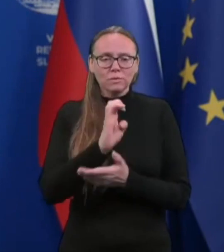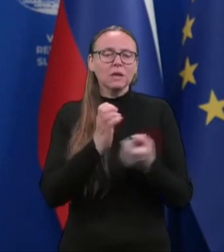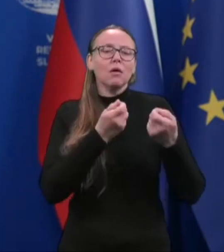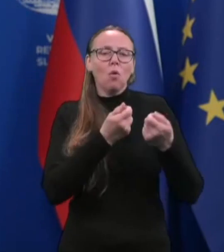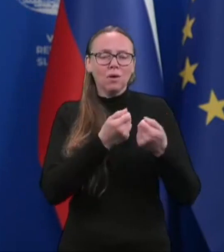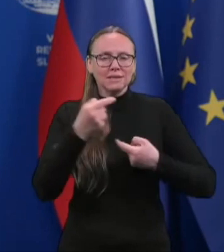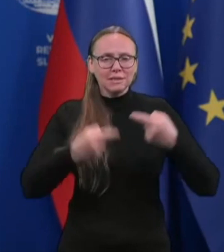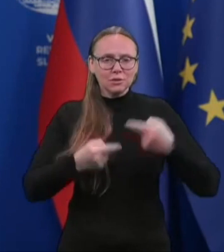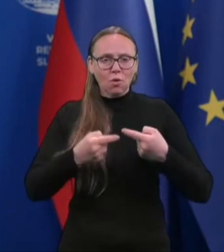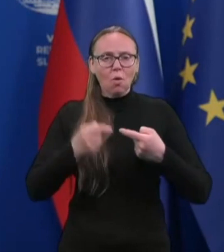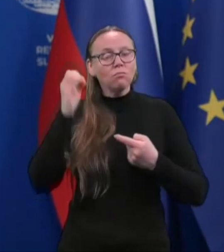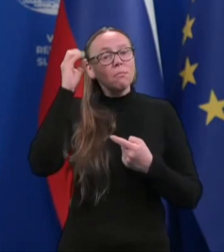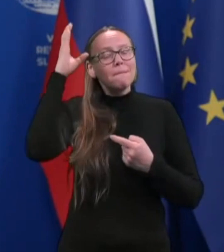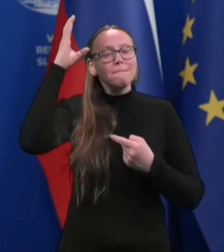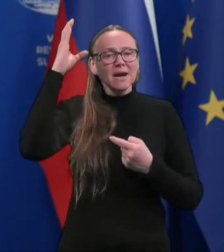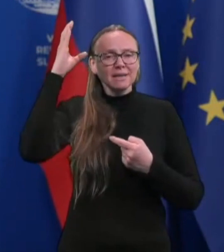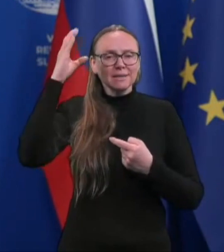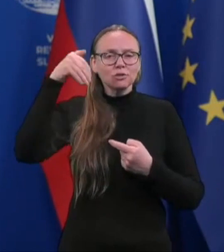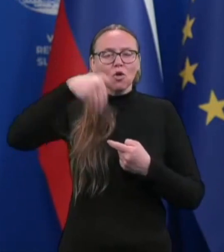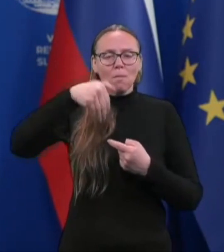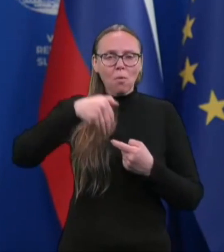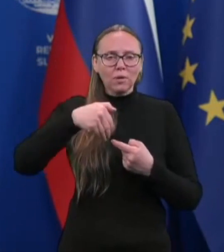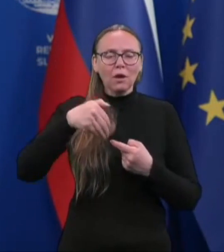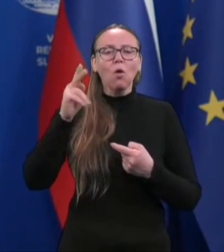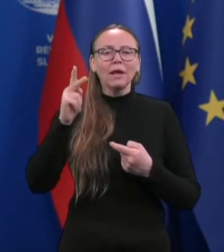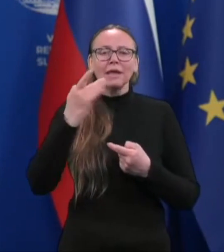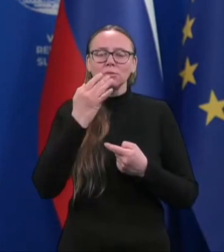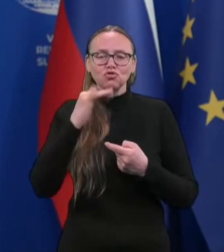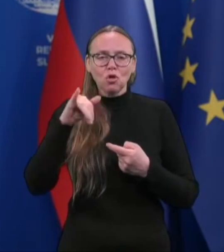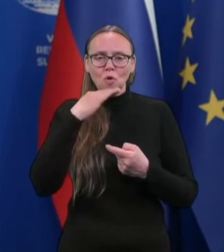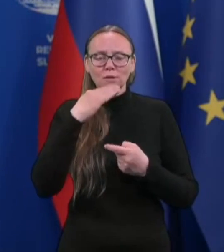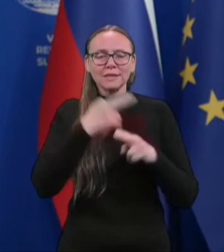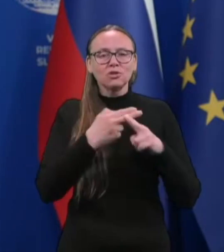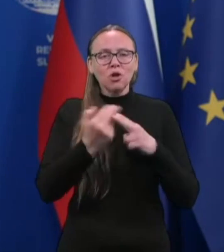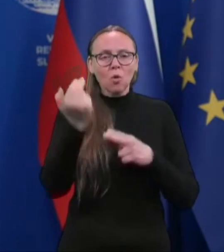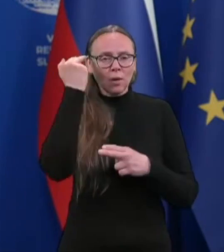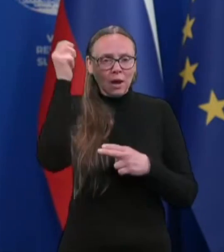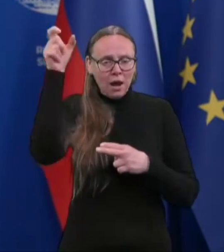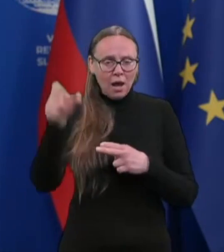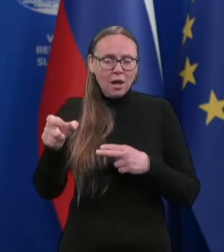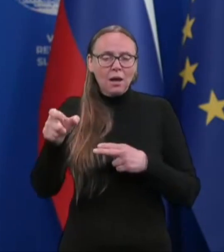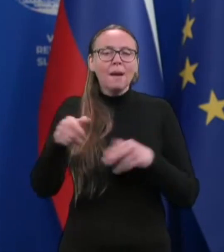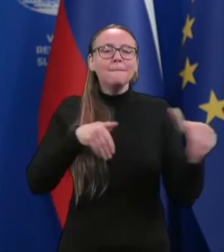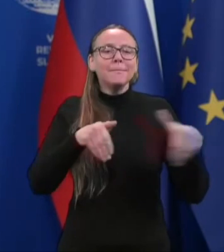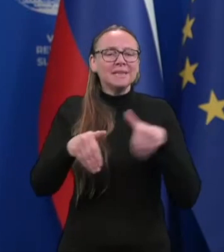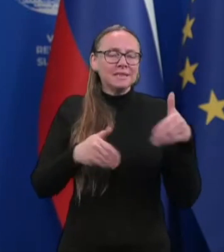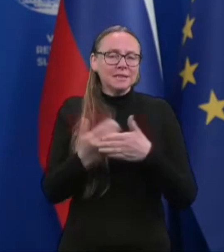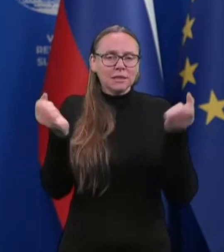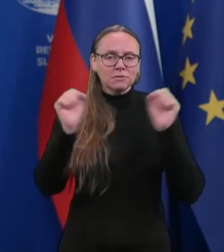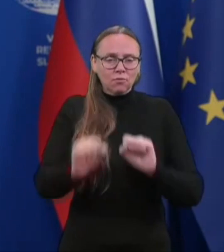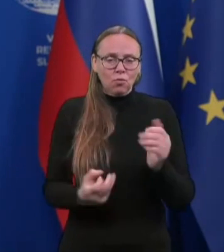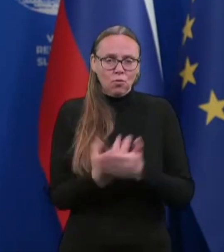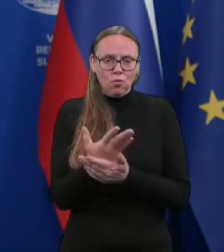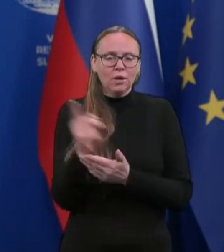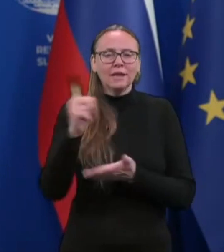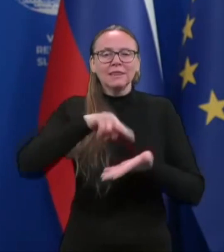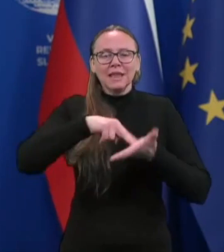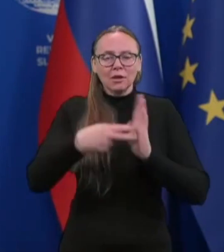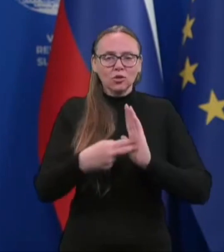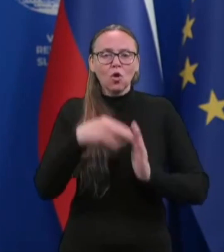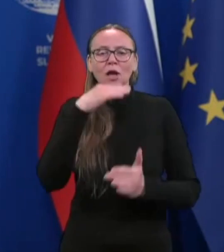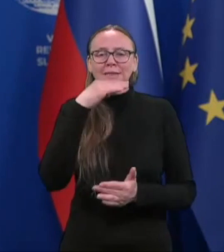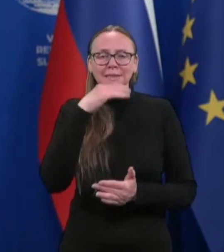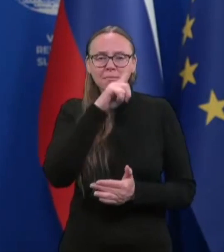kohezijsko politiko magistrico Moniko Kirbiš-Rojs, državnega sekretarja na Ministrstvu za gospodarski razvoj in tehnologijo